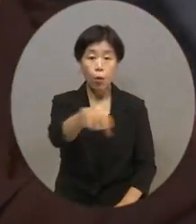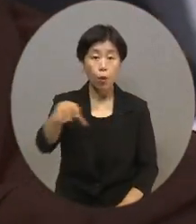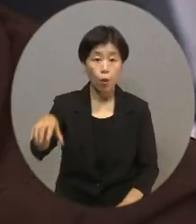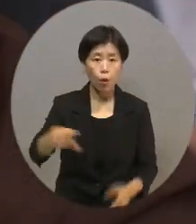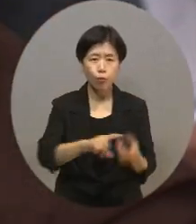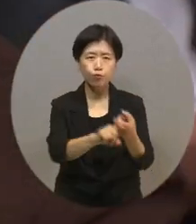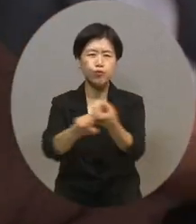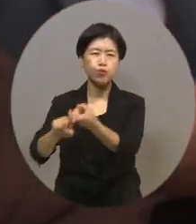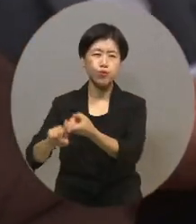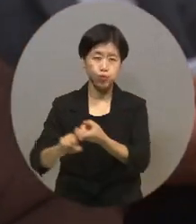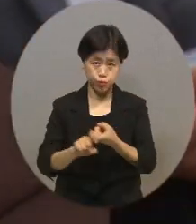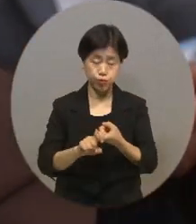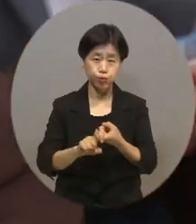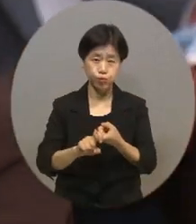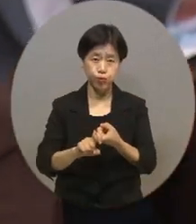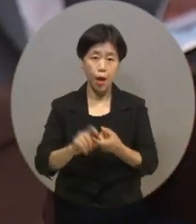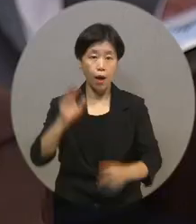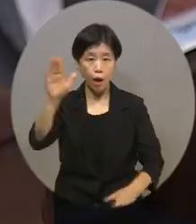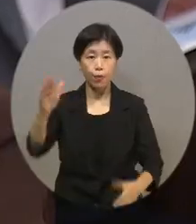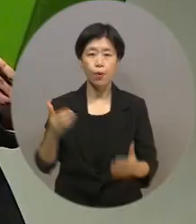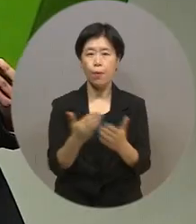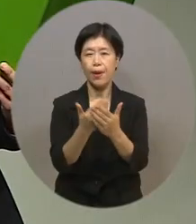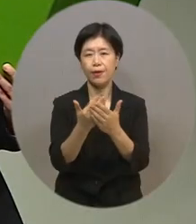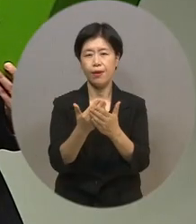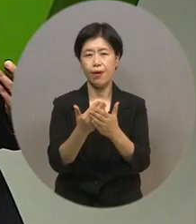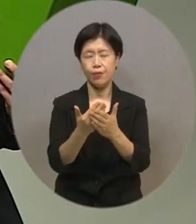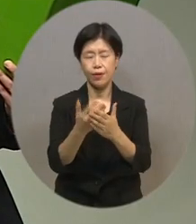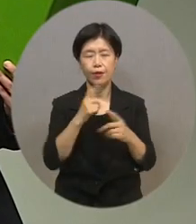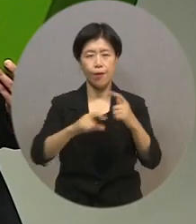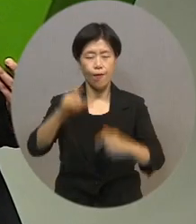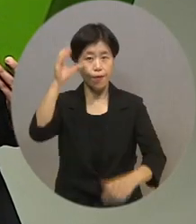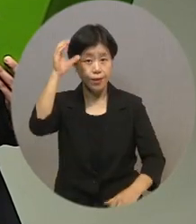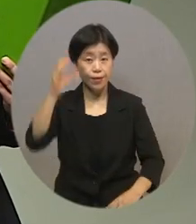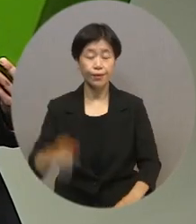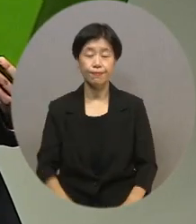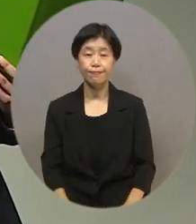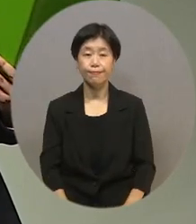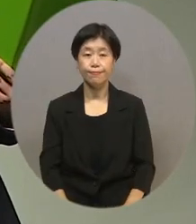공동체의 세장을 열어 사회복지 발전에 기여할 것으로 보입니다.